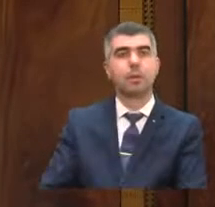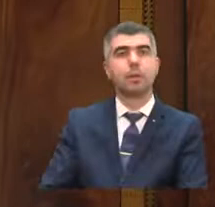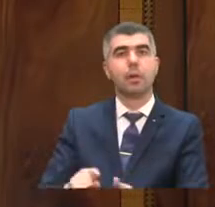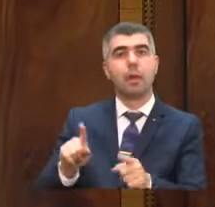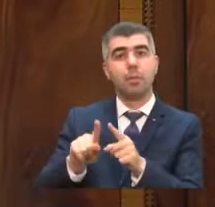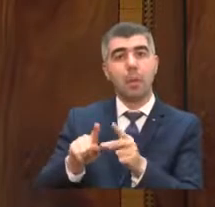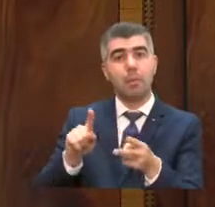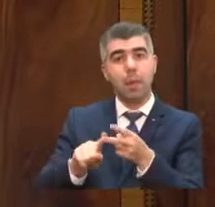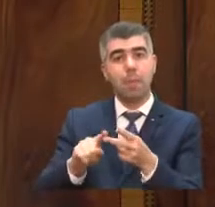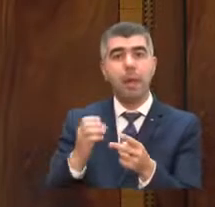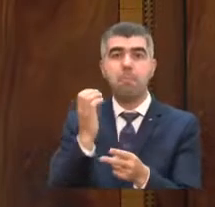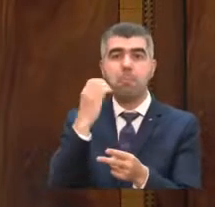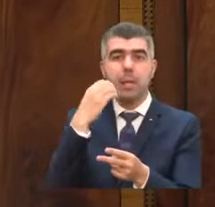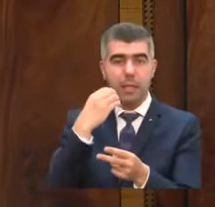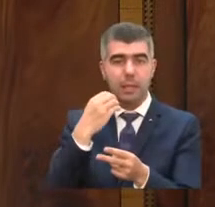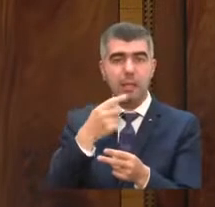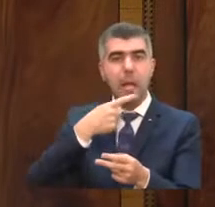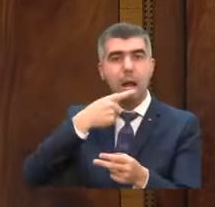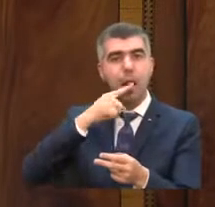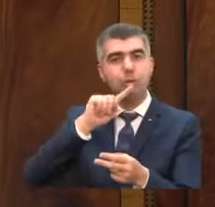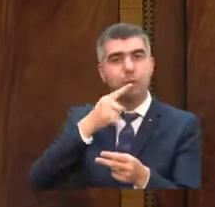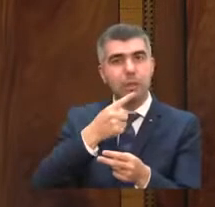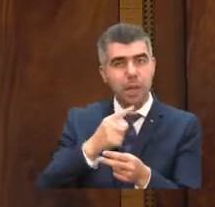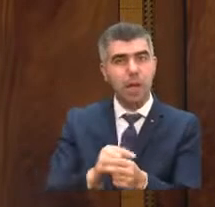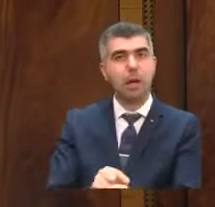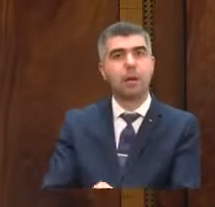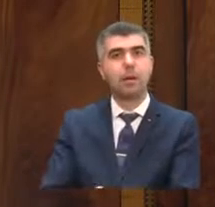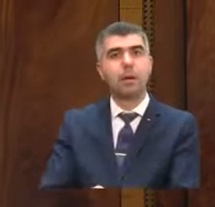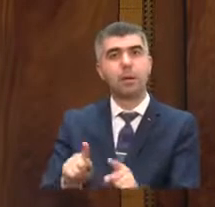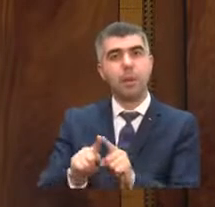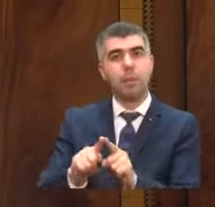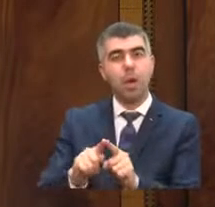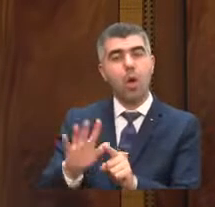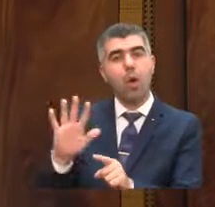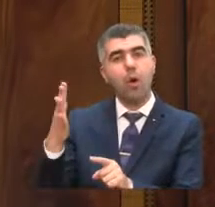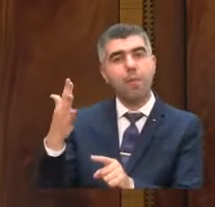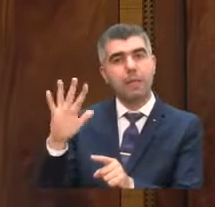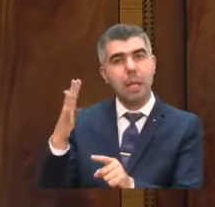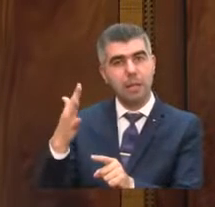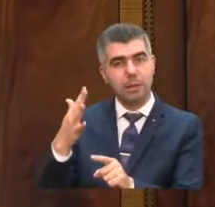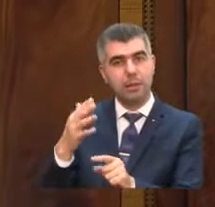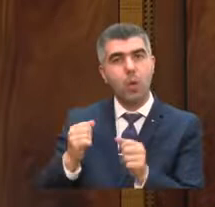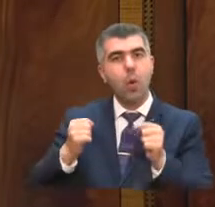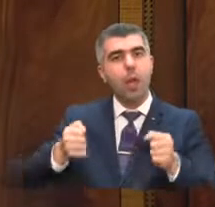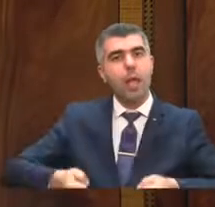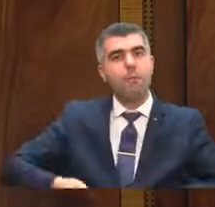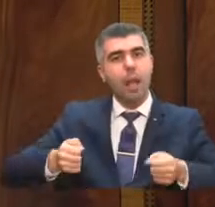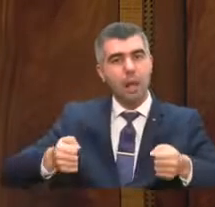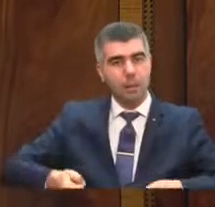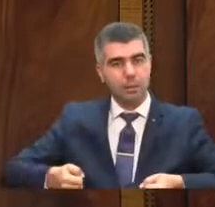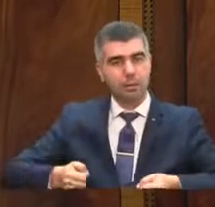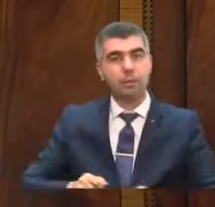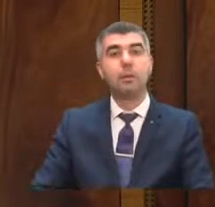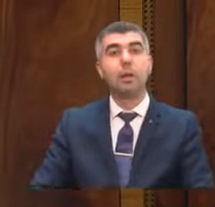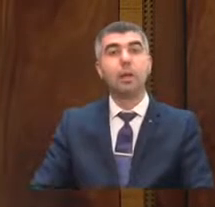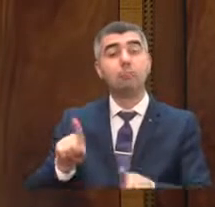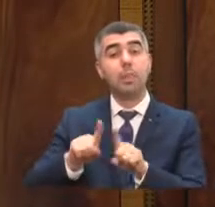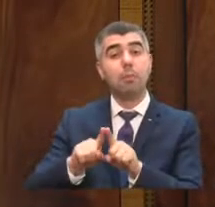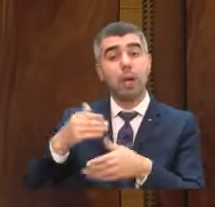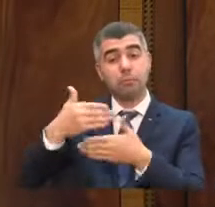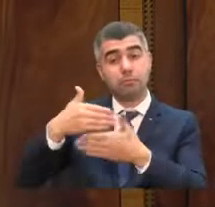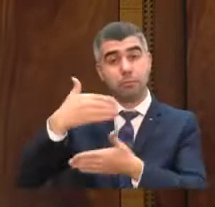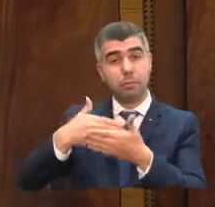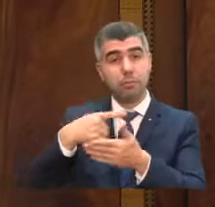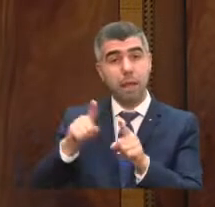ميدلت، 6 تمقيت بإقليم الرشيدية، سد ولجد السلطان بإقليم الخميسات، سد مشلف بإقليم إفران. السدود الكبرى اللي هي قيد الانجاز: